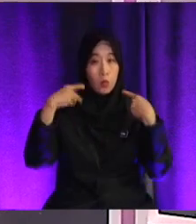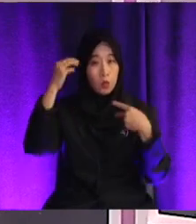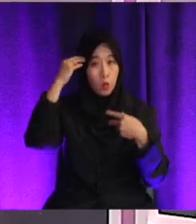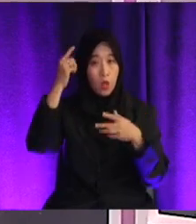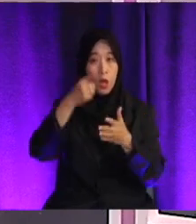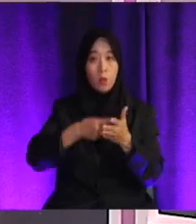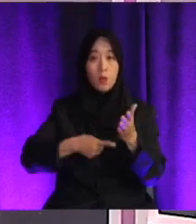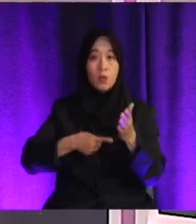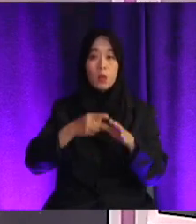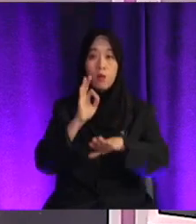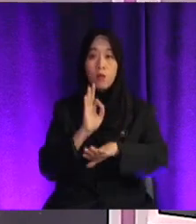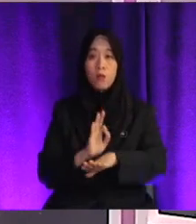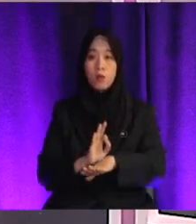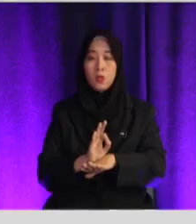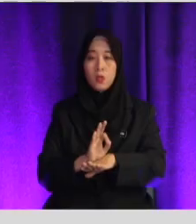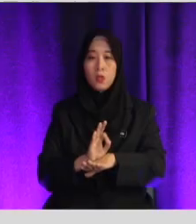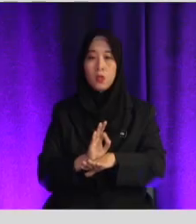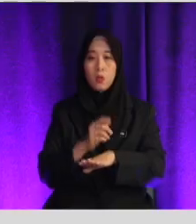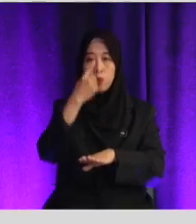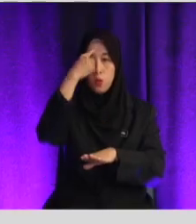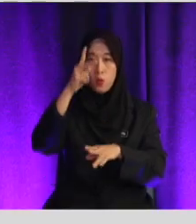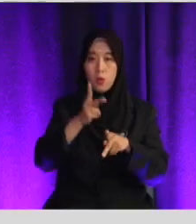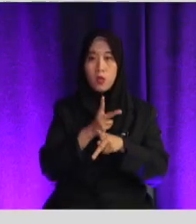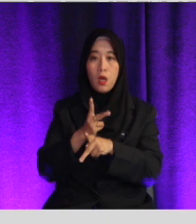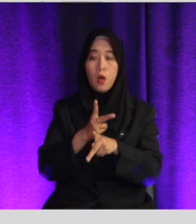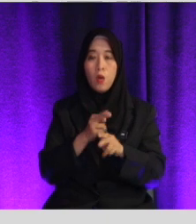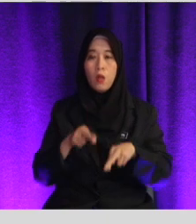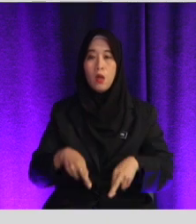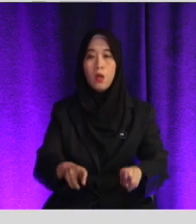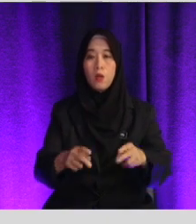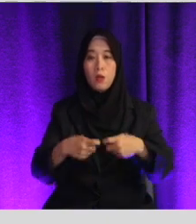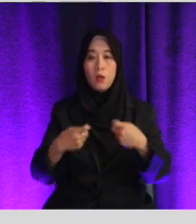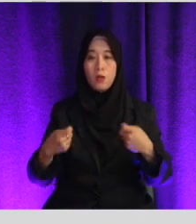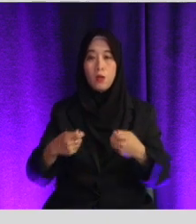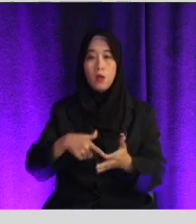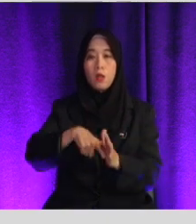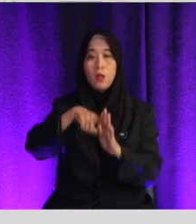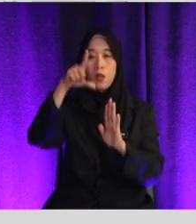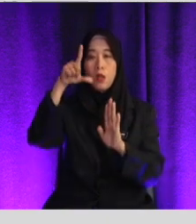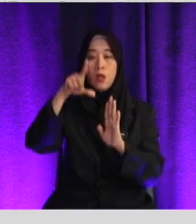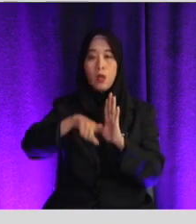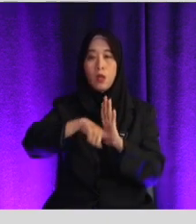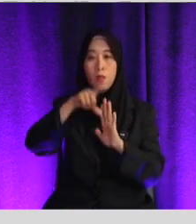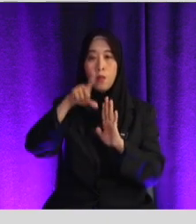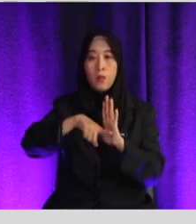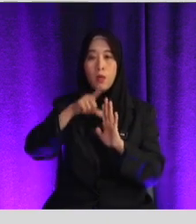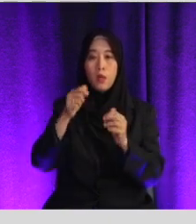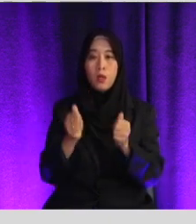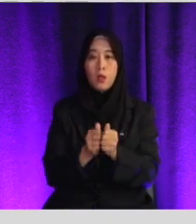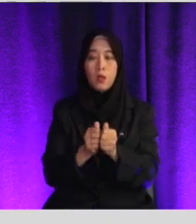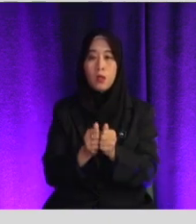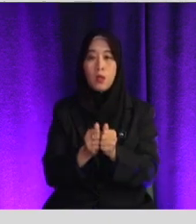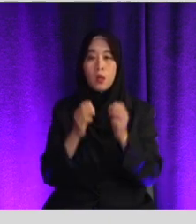Okey, fungsi fuse adalah mengawal arus elektrik berlebihan dengan cara memutuskan